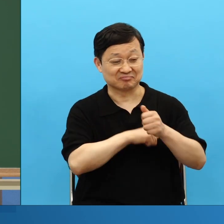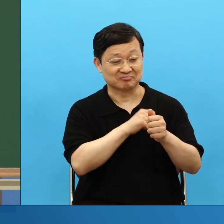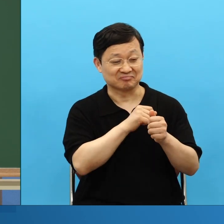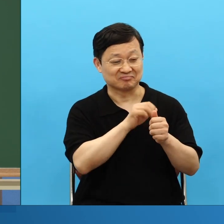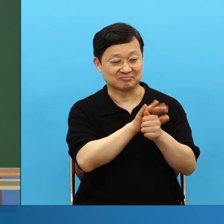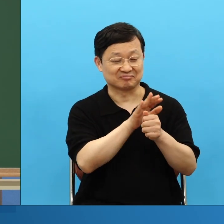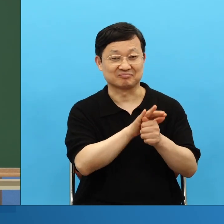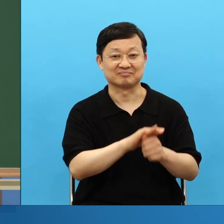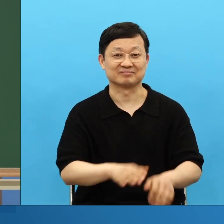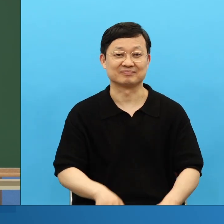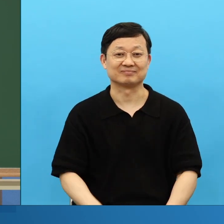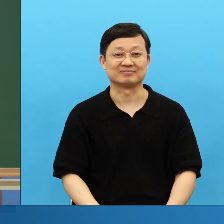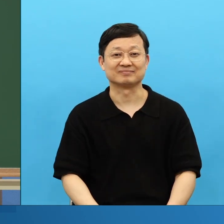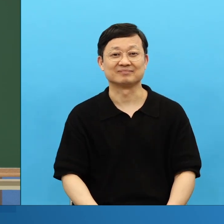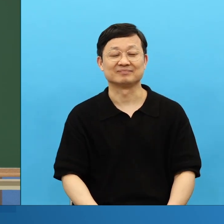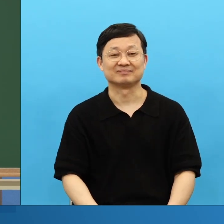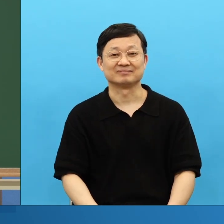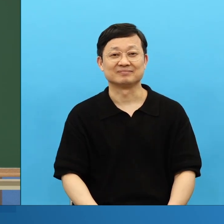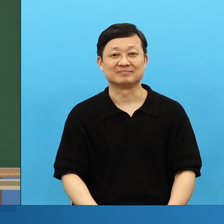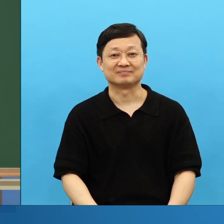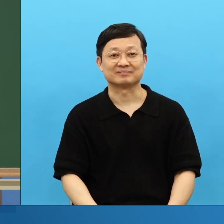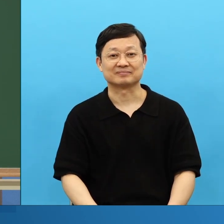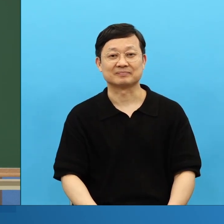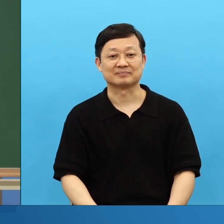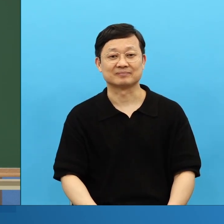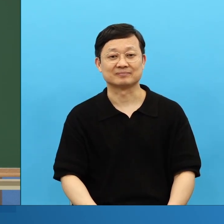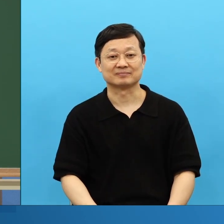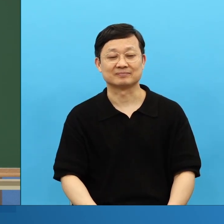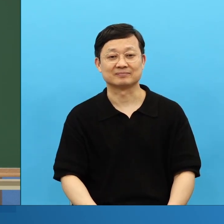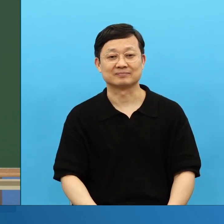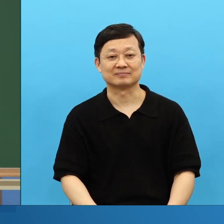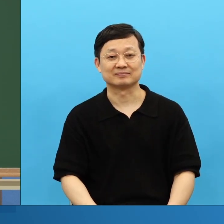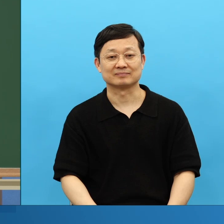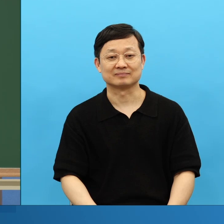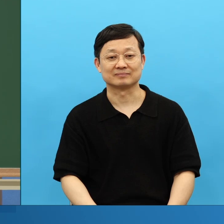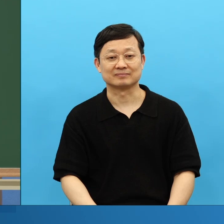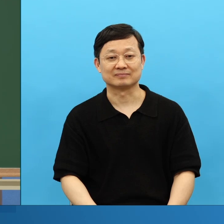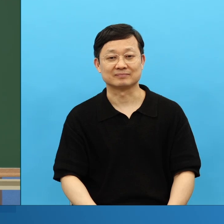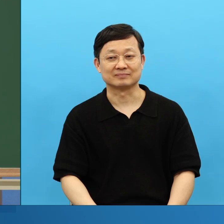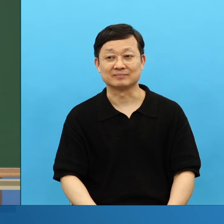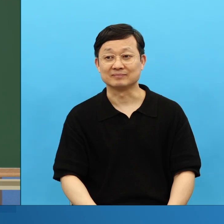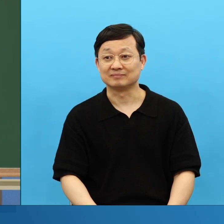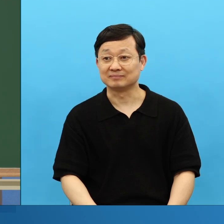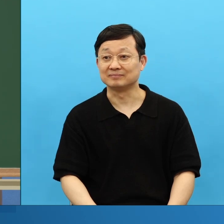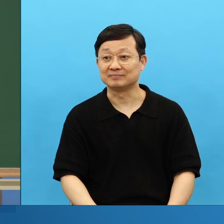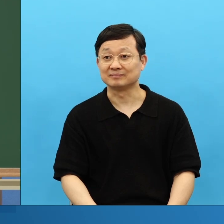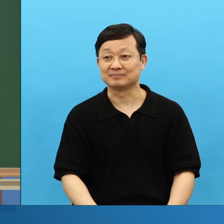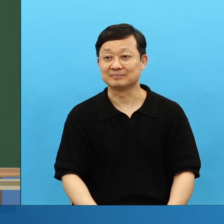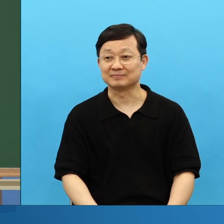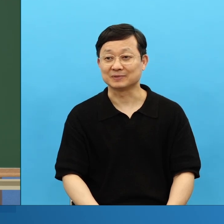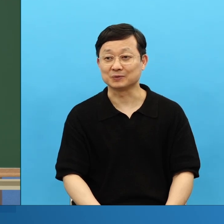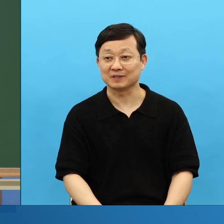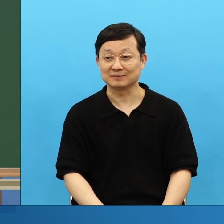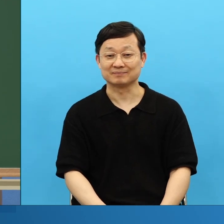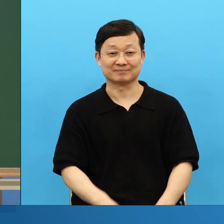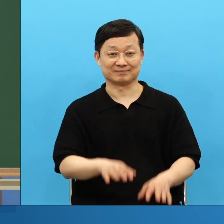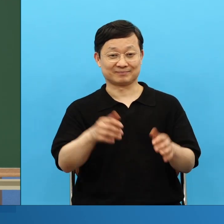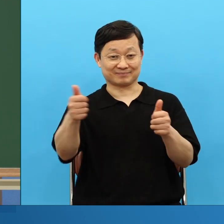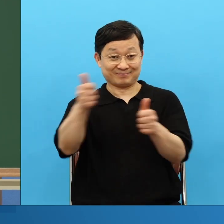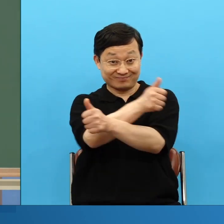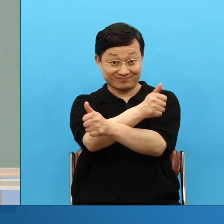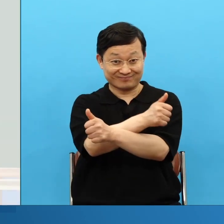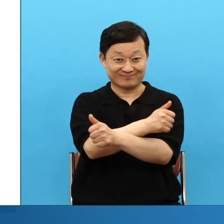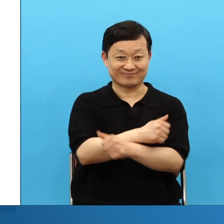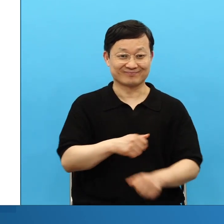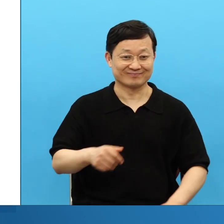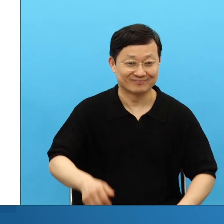이 따라꾸미 속에 이제 따라꾸미라는 이 책이 한 번 더 띄워 봐